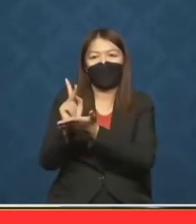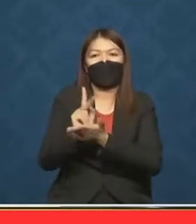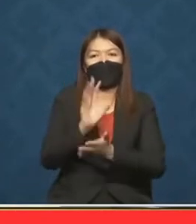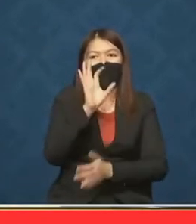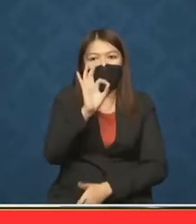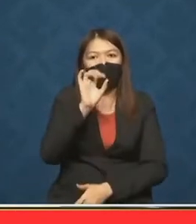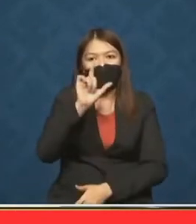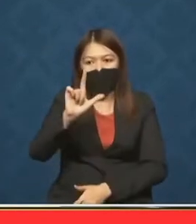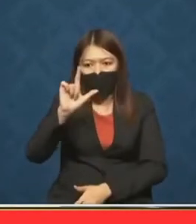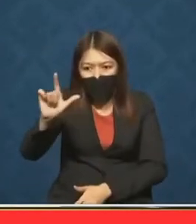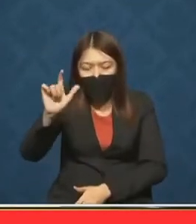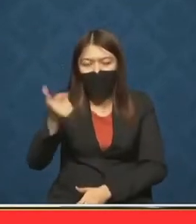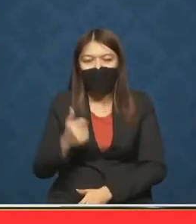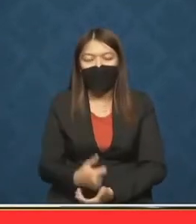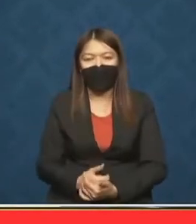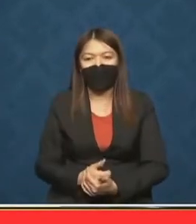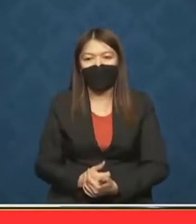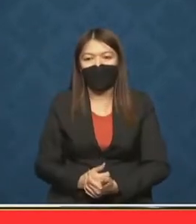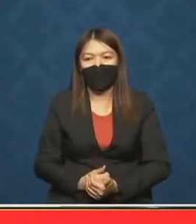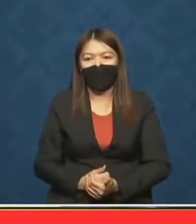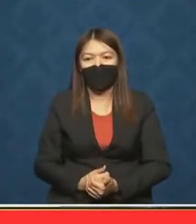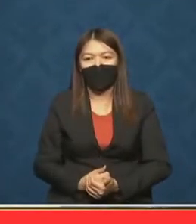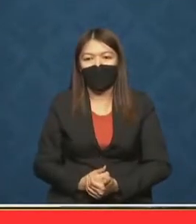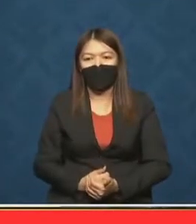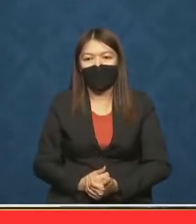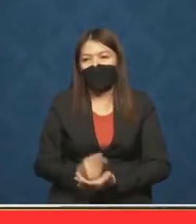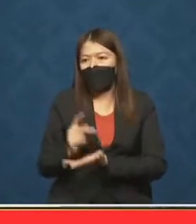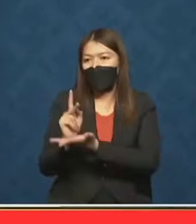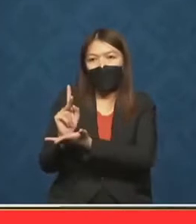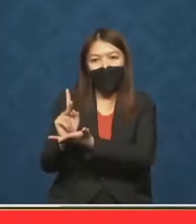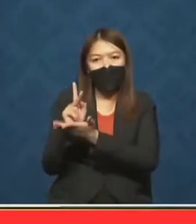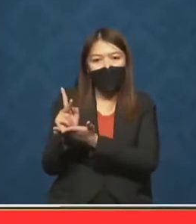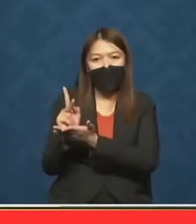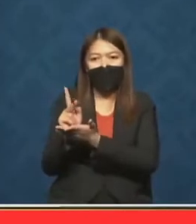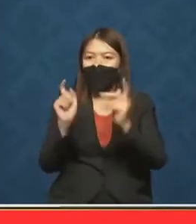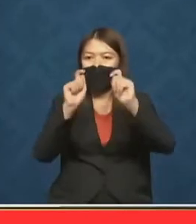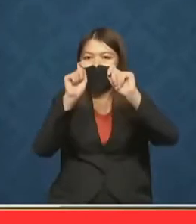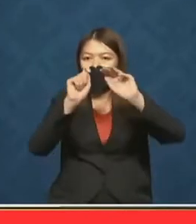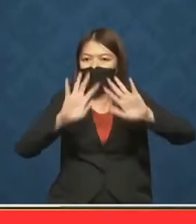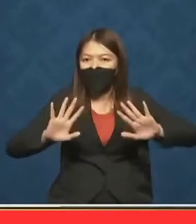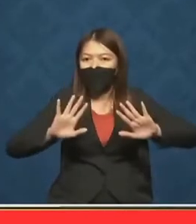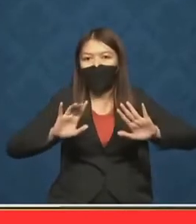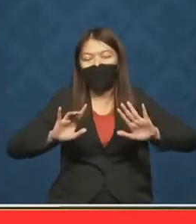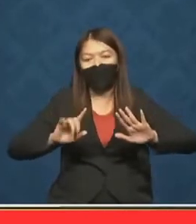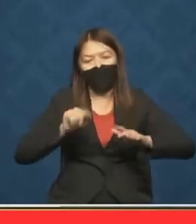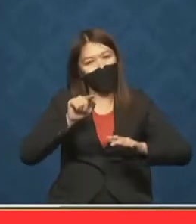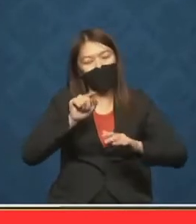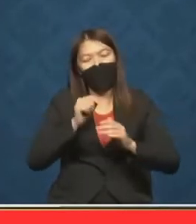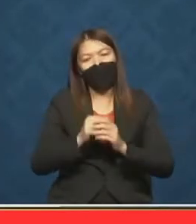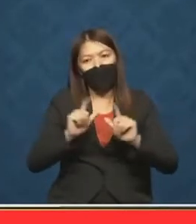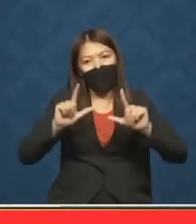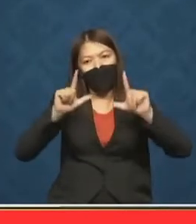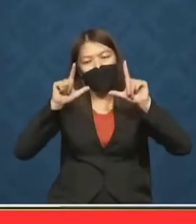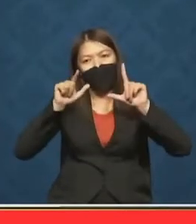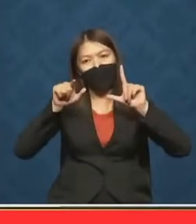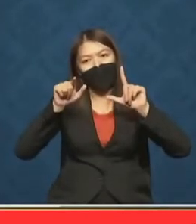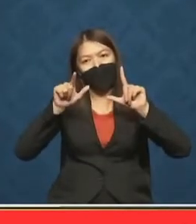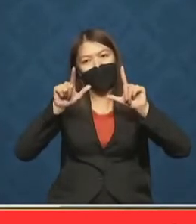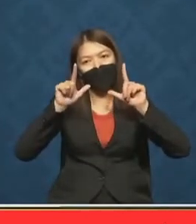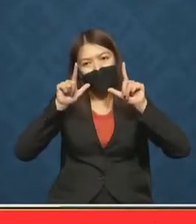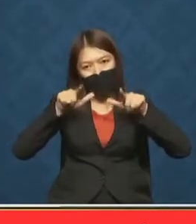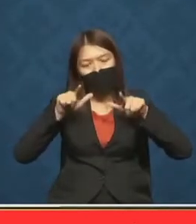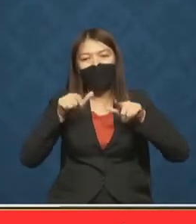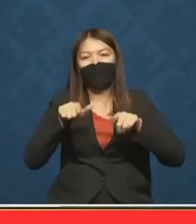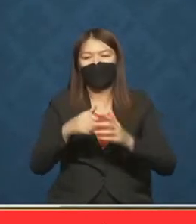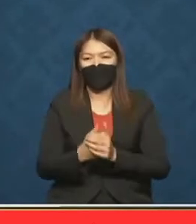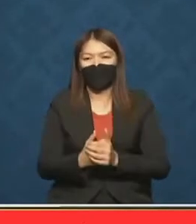านล้านครับจนได้รบชายาว่านักกู้แห่งอาเซียนครับทัประทานครับวันนี้ผมจะชียเห็นนะครับว่า